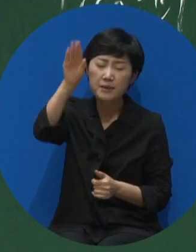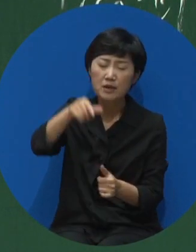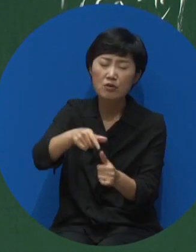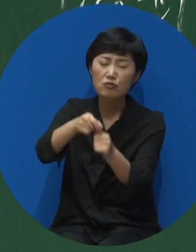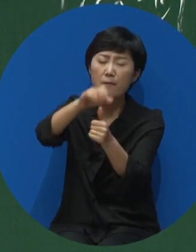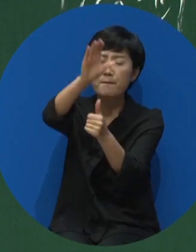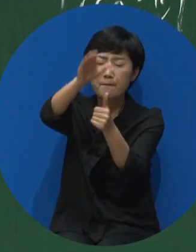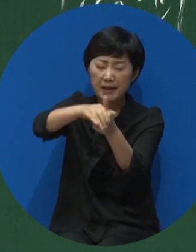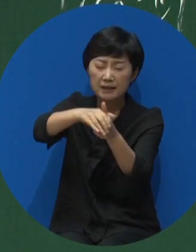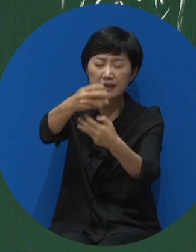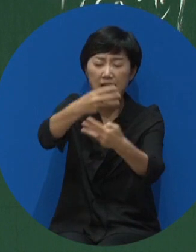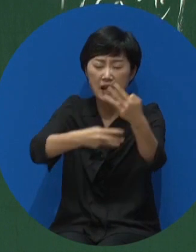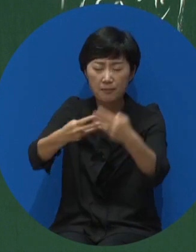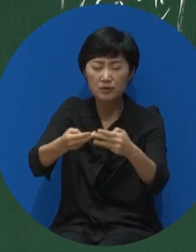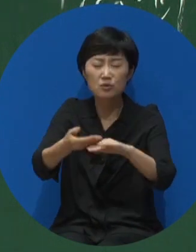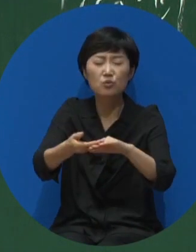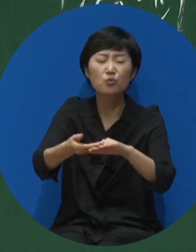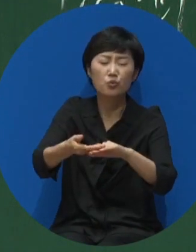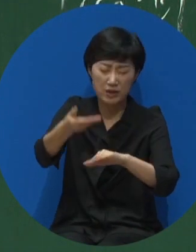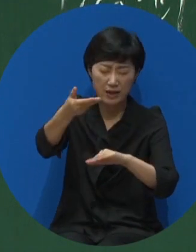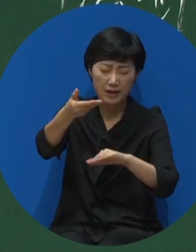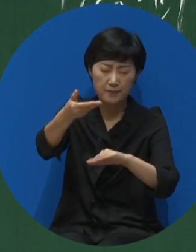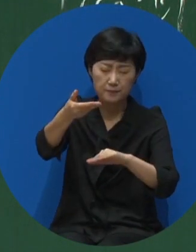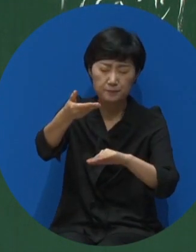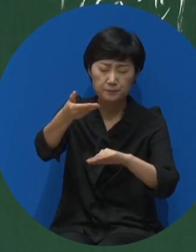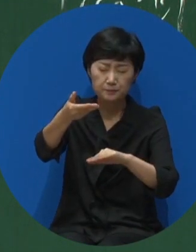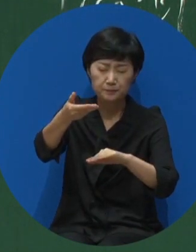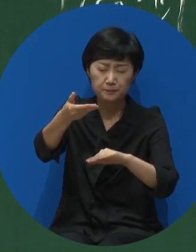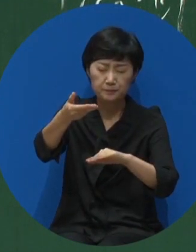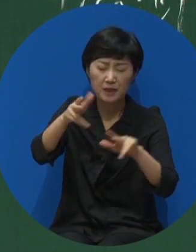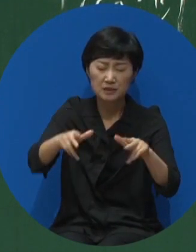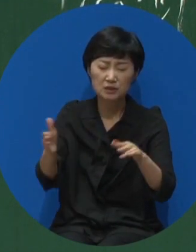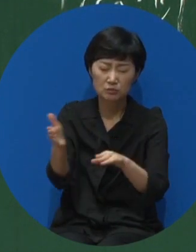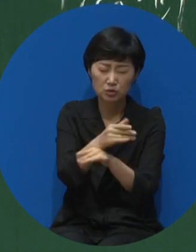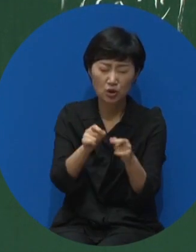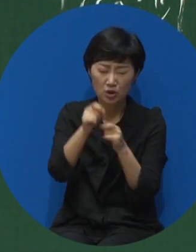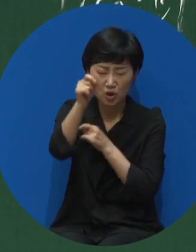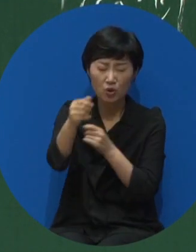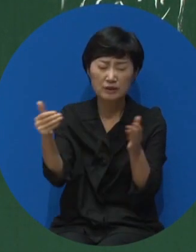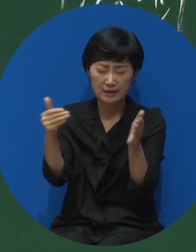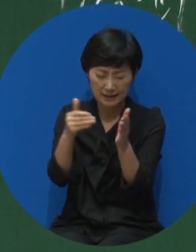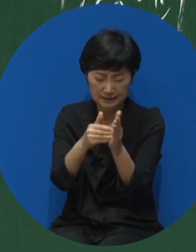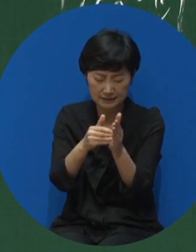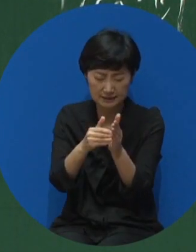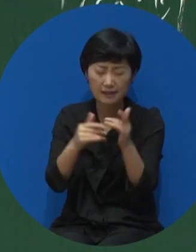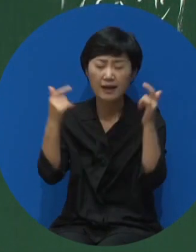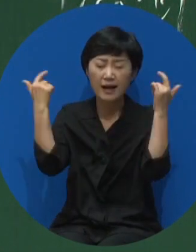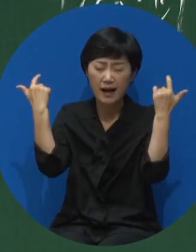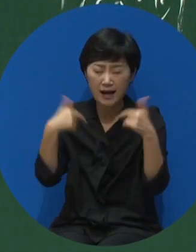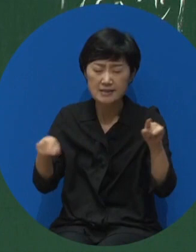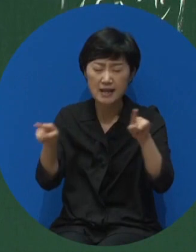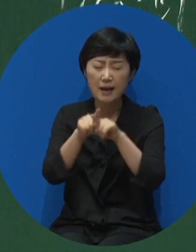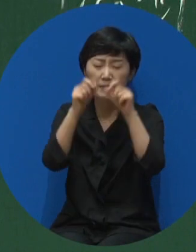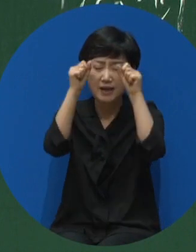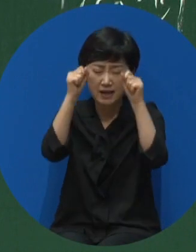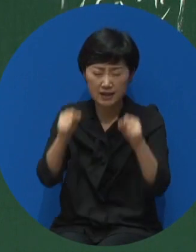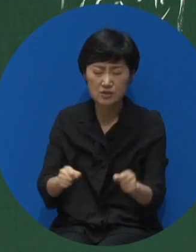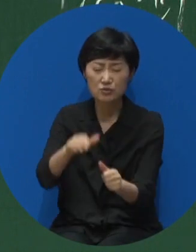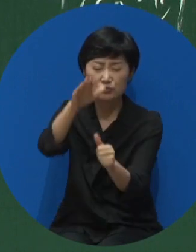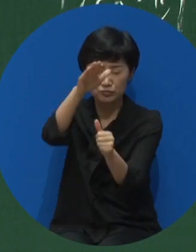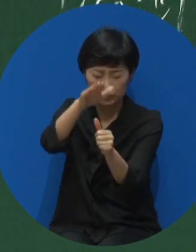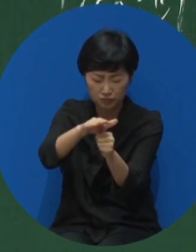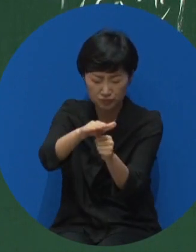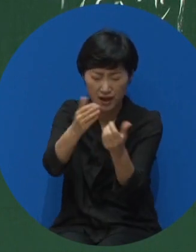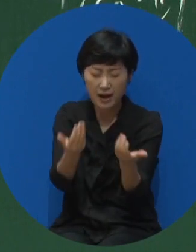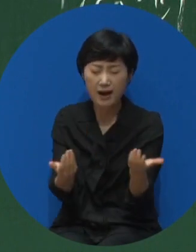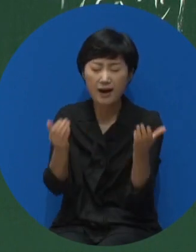모든 렘넌트들 위해 미래에 오가스 스베트 렘넌트의 위에 지금부터 영원까지 이마から 도코시에마데 항상 함께